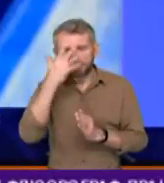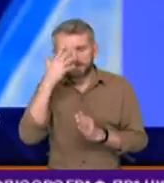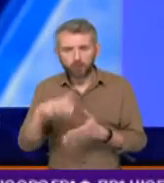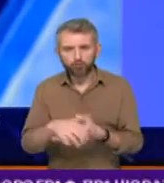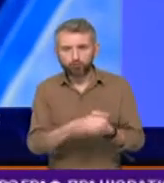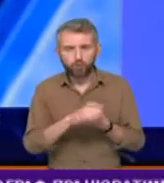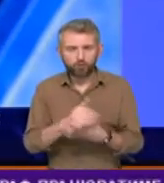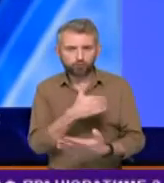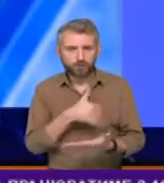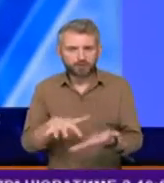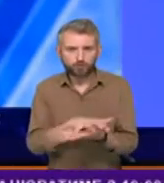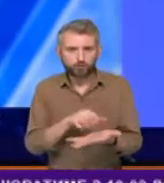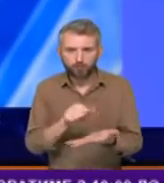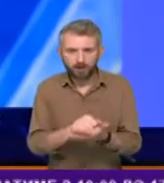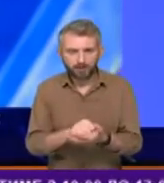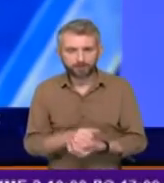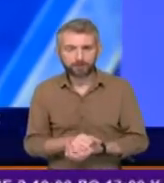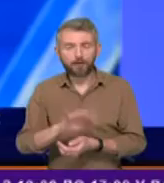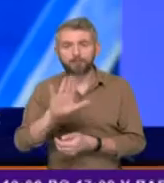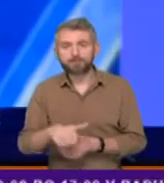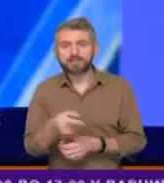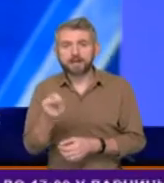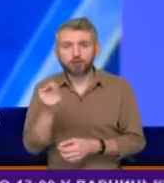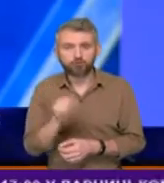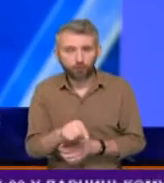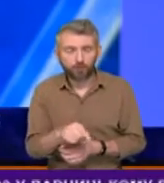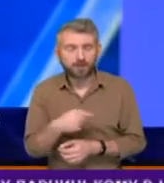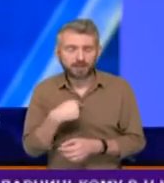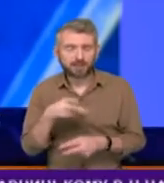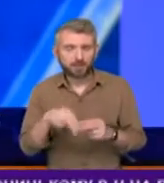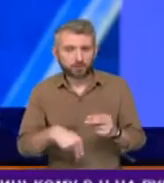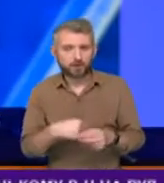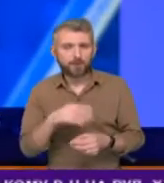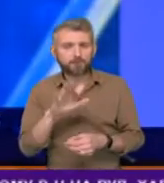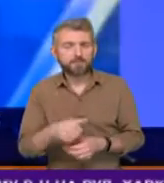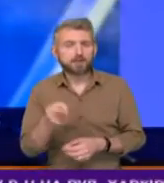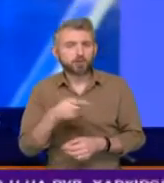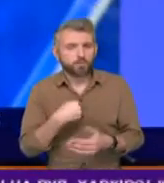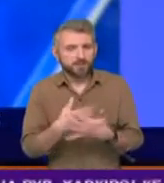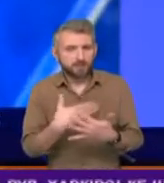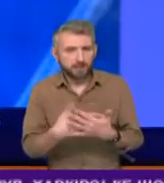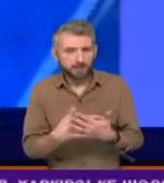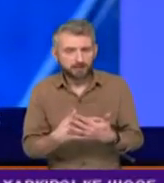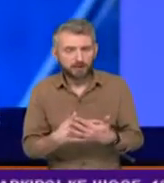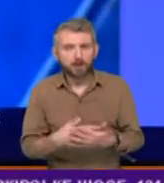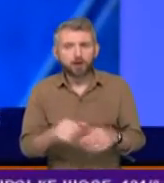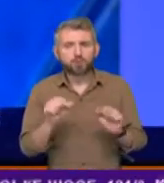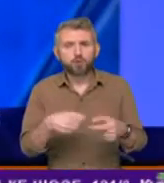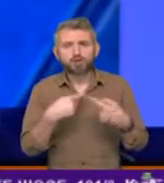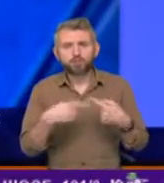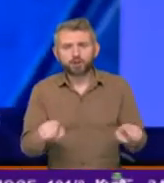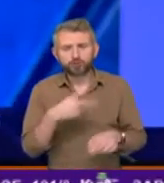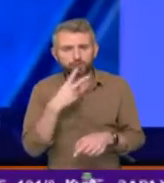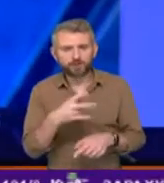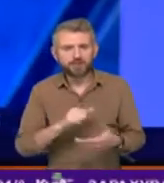її зруйнувати, здискредитувати. Після того, ну я вже закінчую, мені здається, після того можемо по-різному дивитися